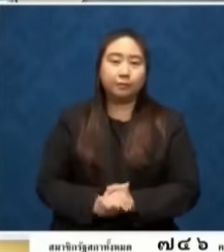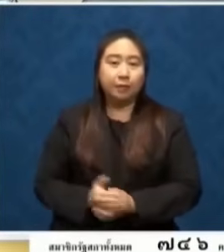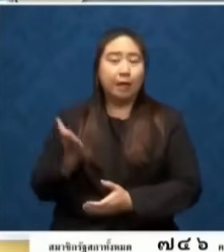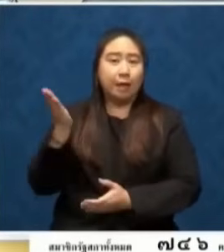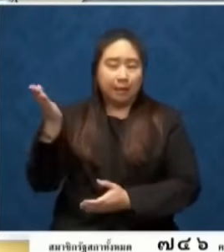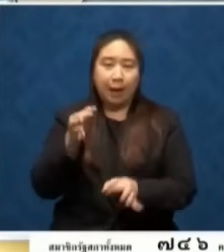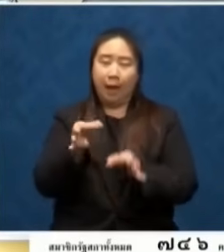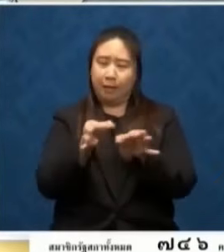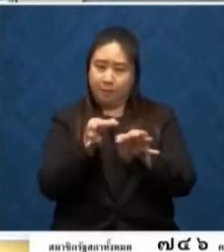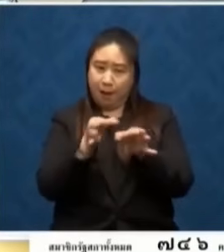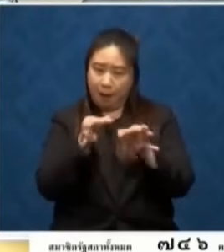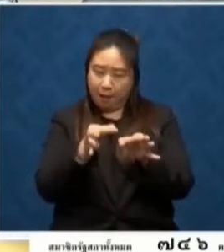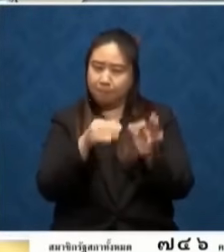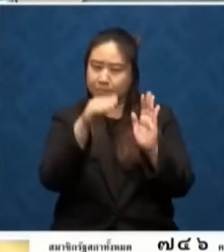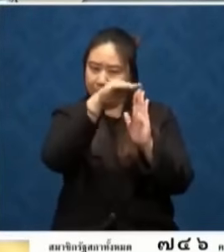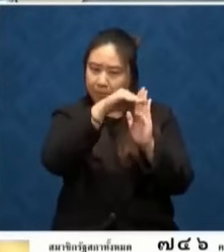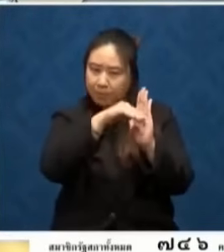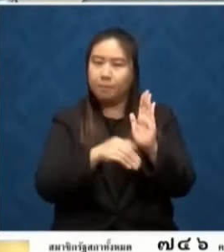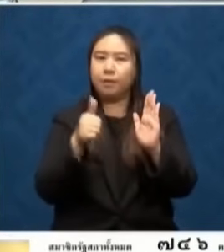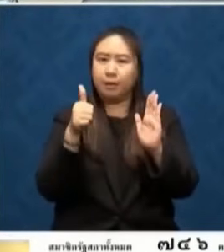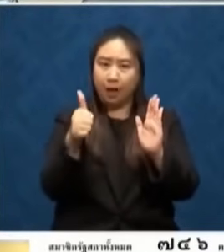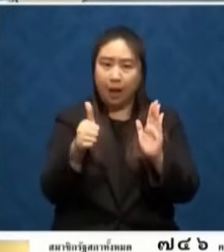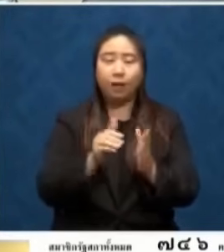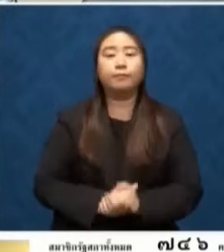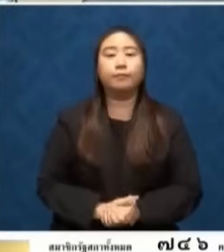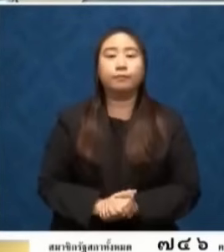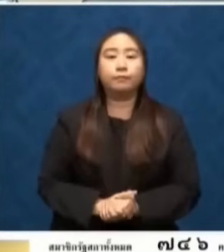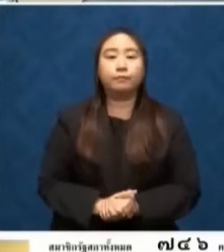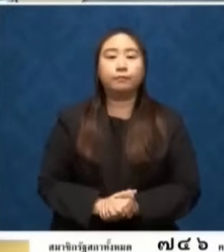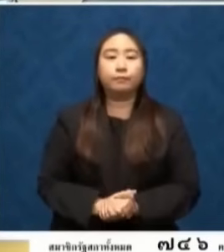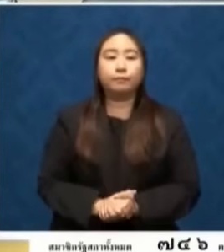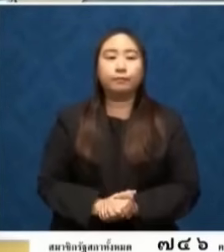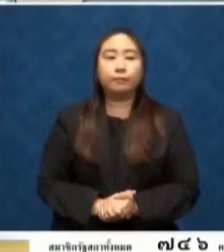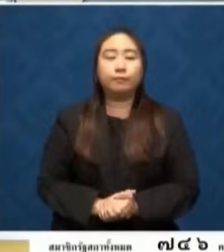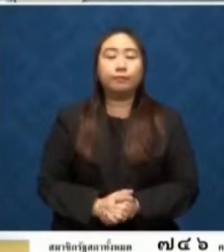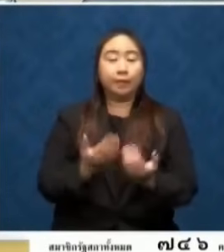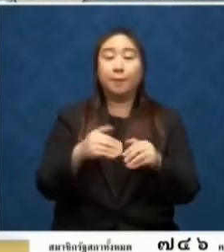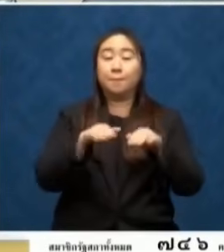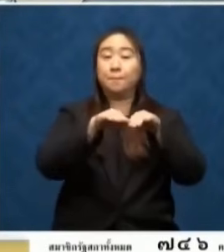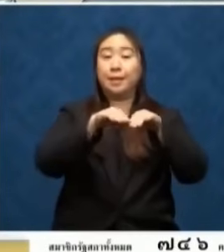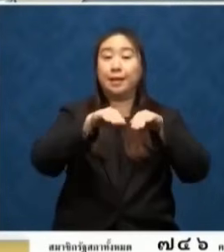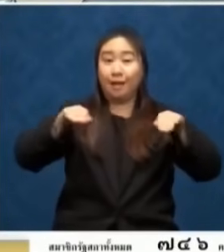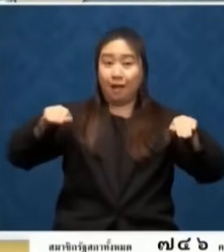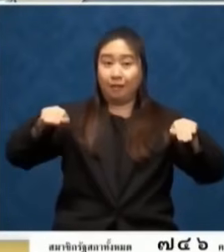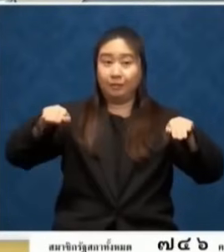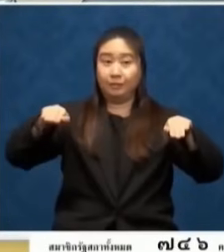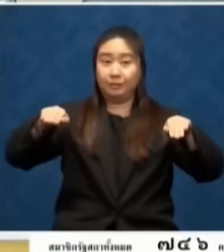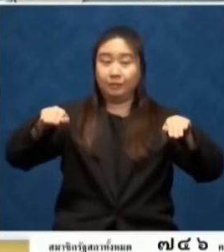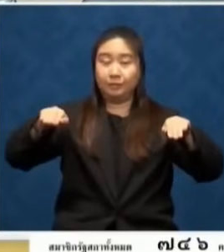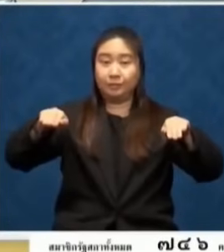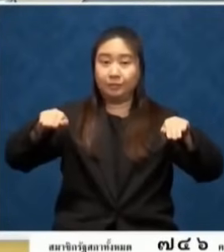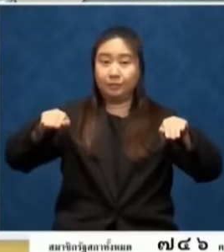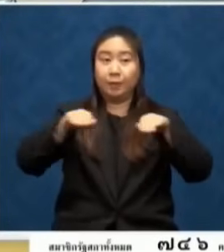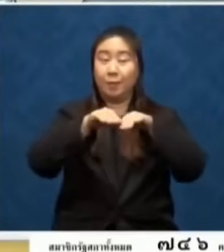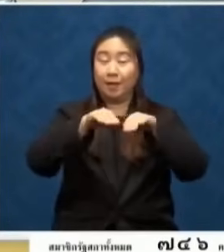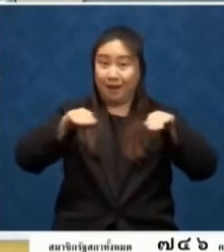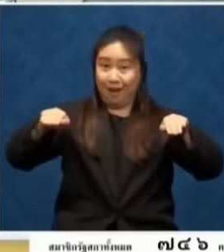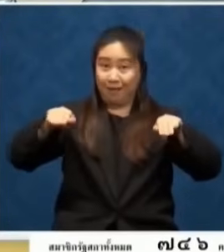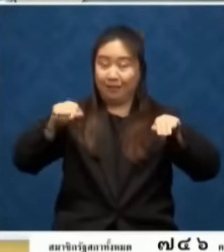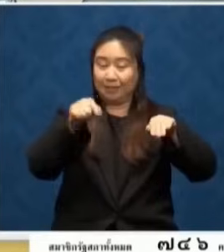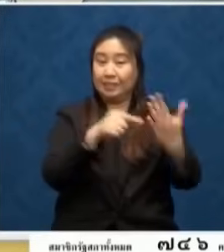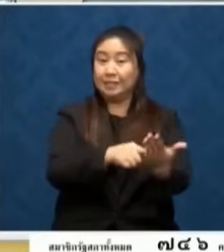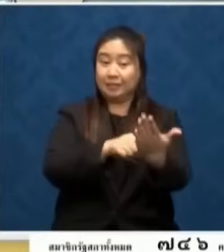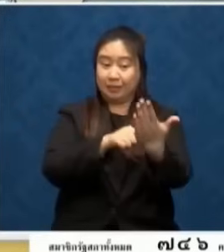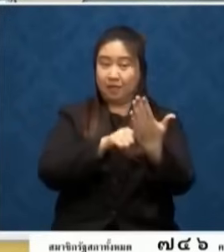จะชี้แจงสิ่งต่างๆเหล่านั้นได้ผมกราบเรียนท่านประธานว่ามาตรฐานที่เสนอม